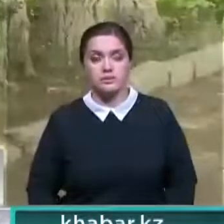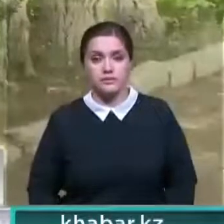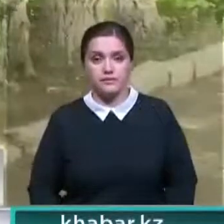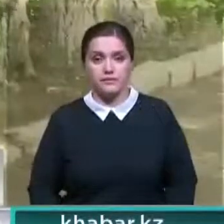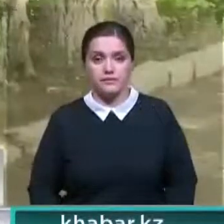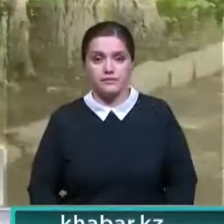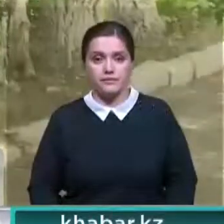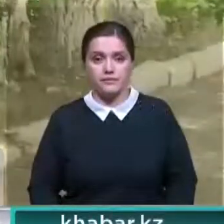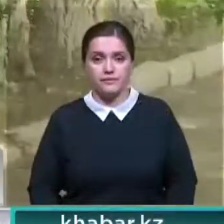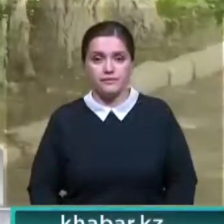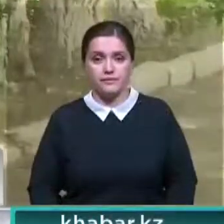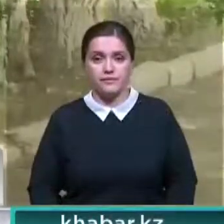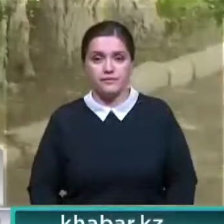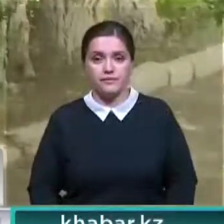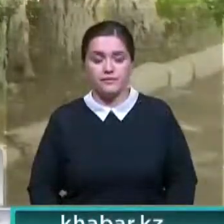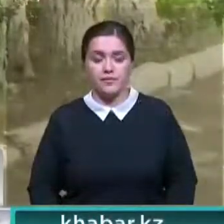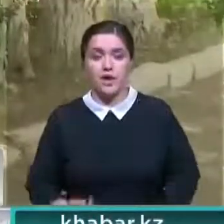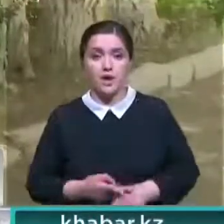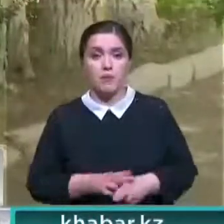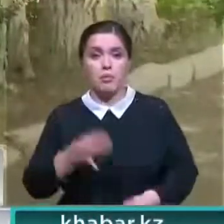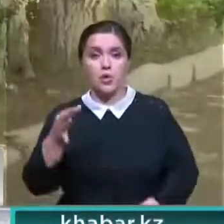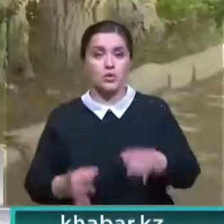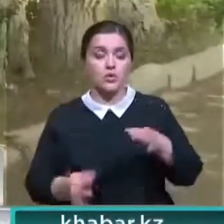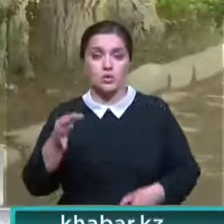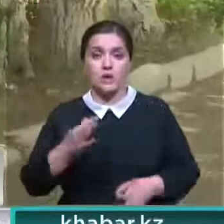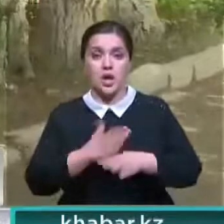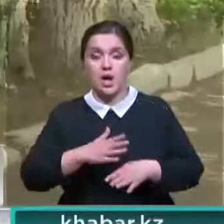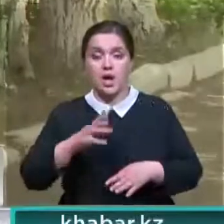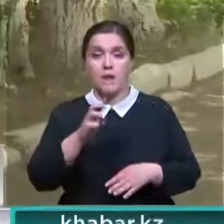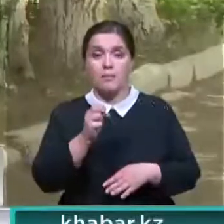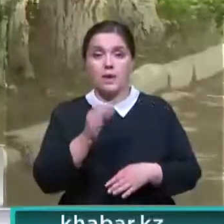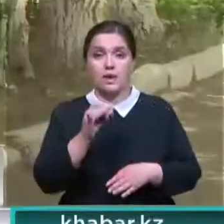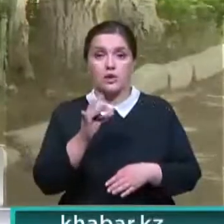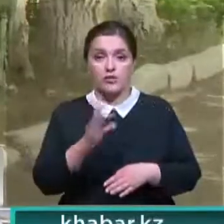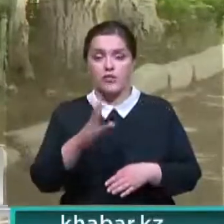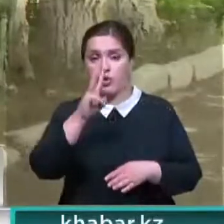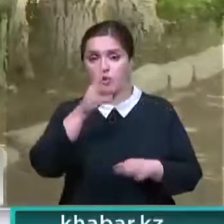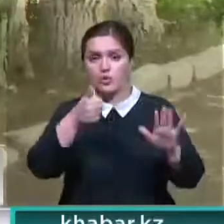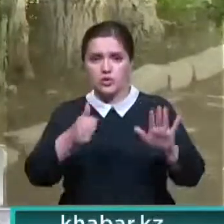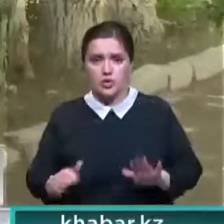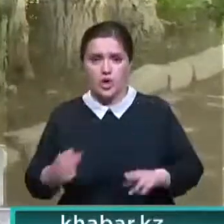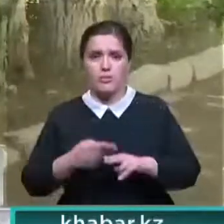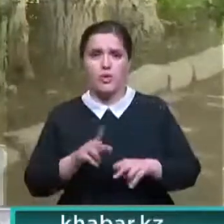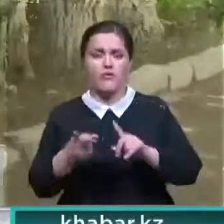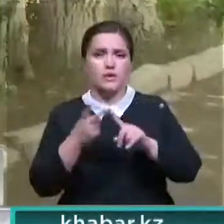Основываясь на изложенных требованиях закона, суд назначил Бабойору 3 года 6 месяцев Сундутову с учетом наличия малолетних